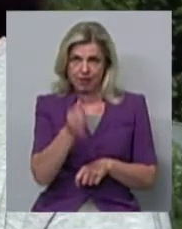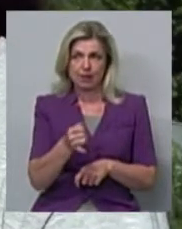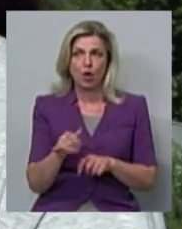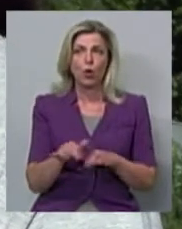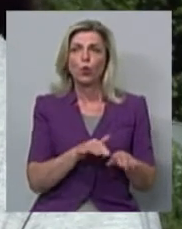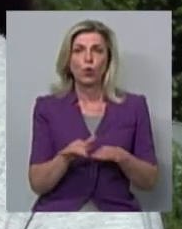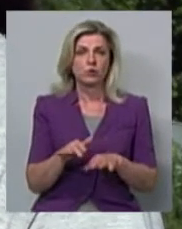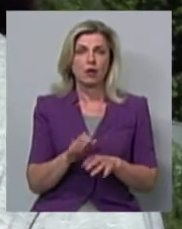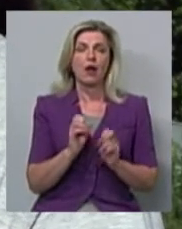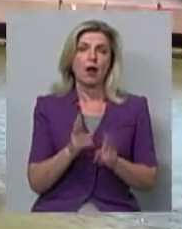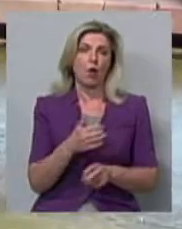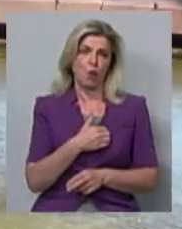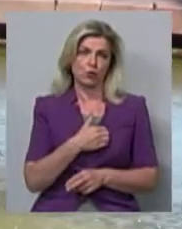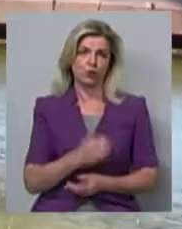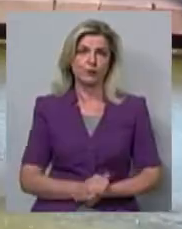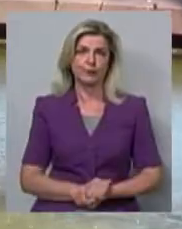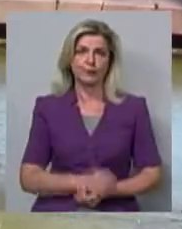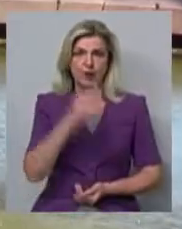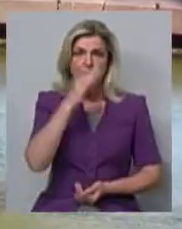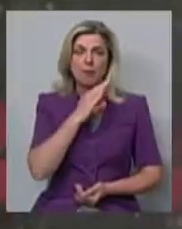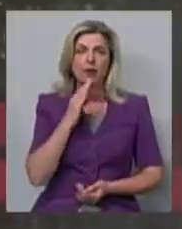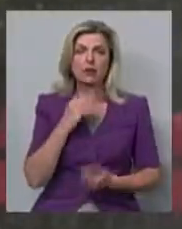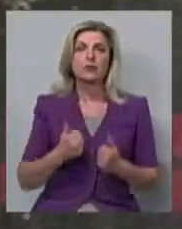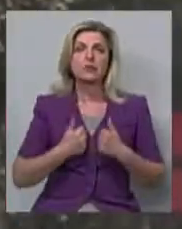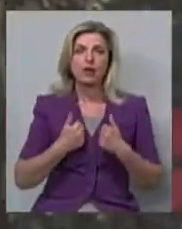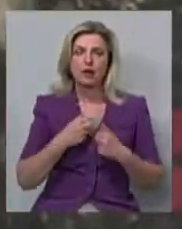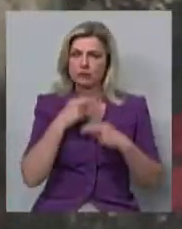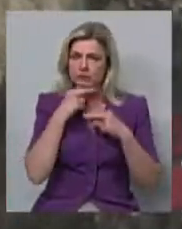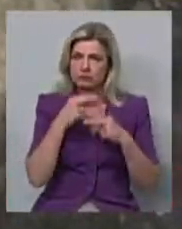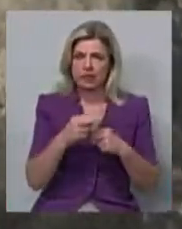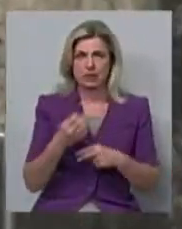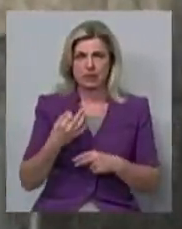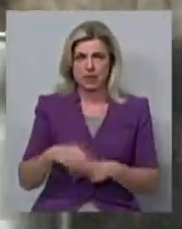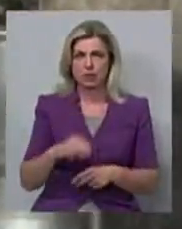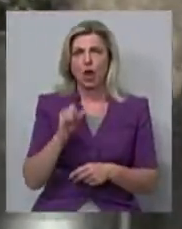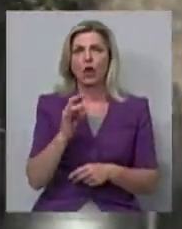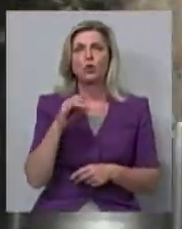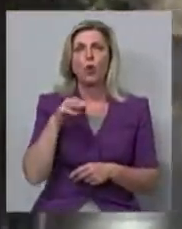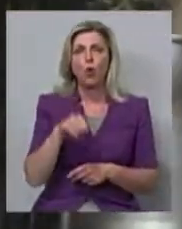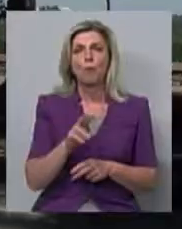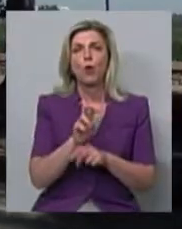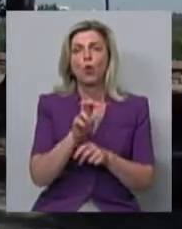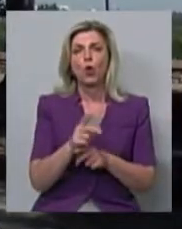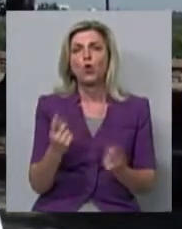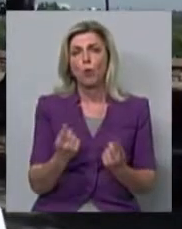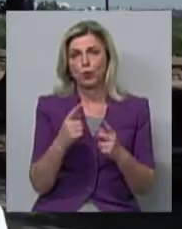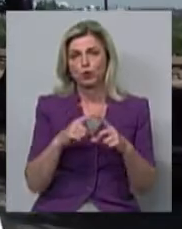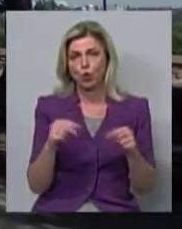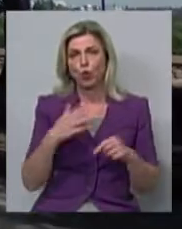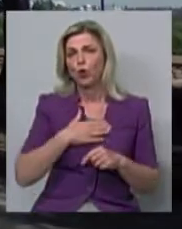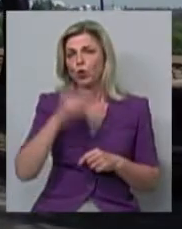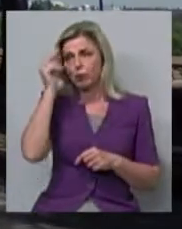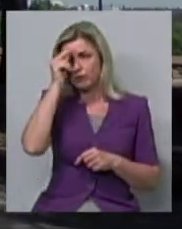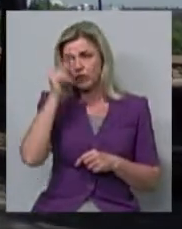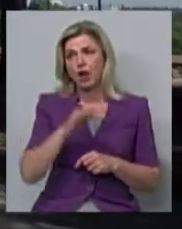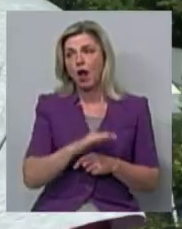рухатися дитині так, як вона хоче. Батьки намагаються приділяти максимальну уваги сину. Артем ходить до звичайної школи, любить вчитися, діти його